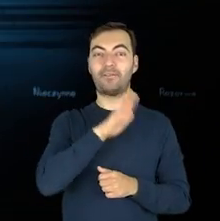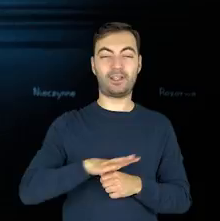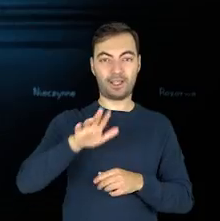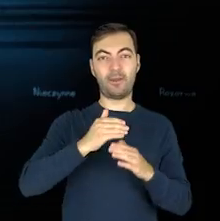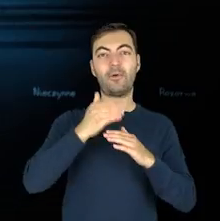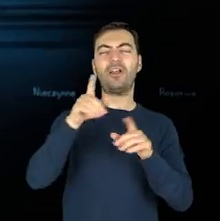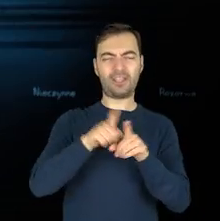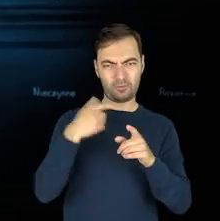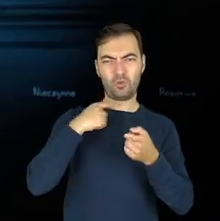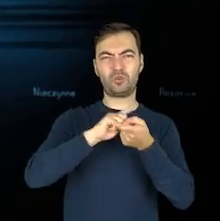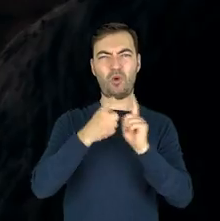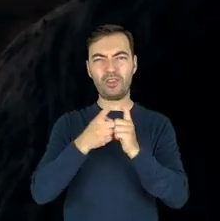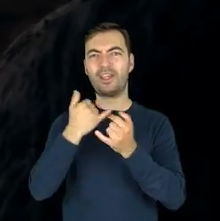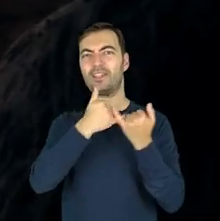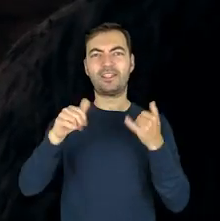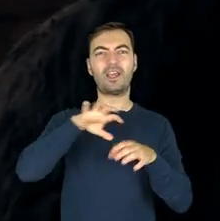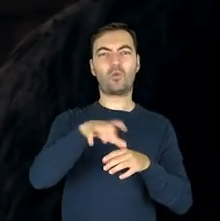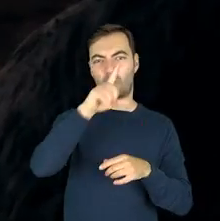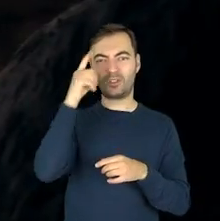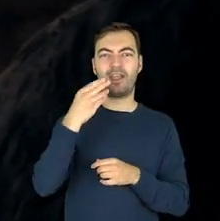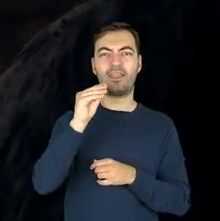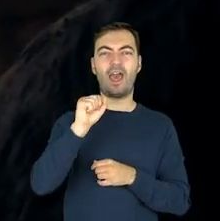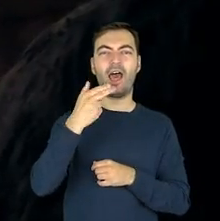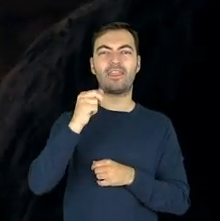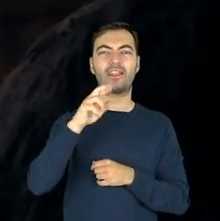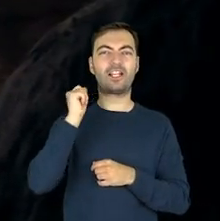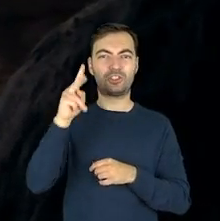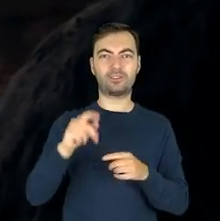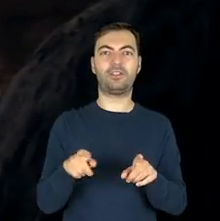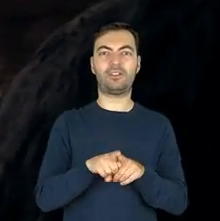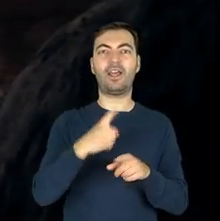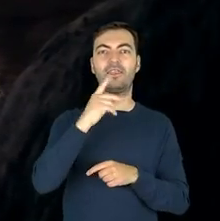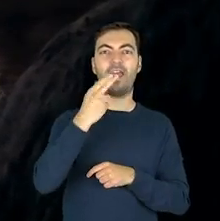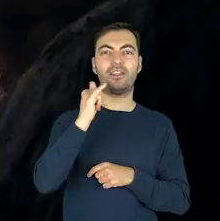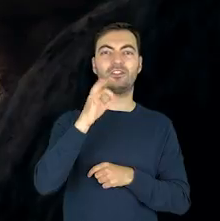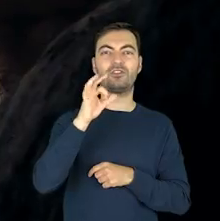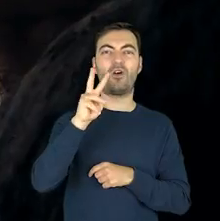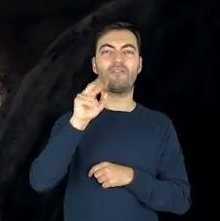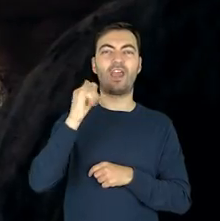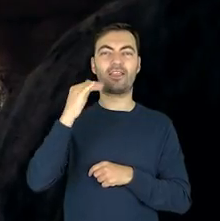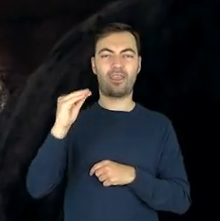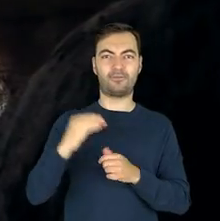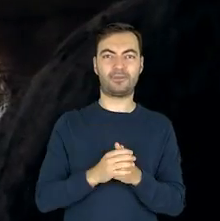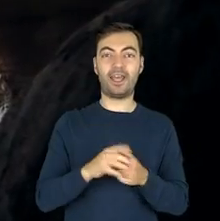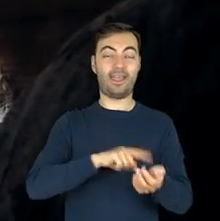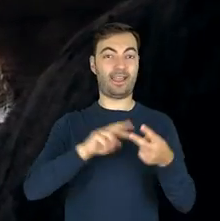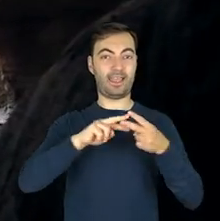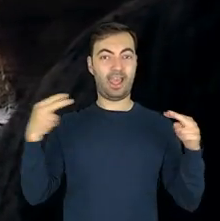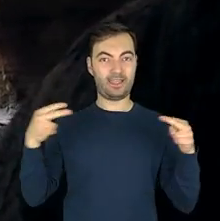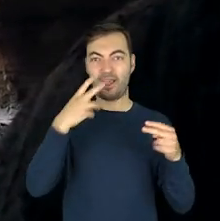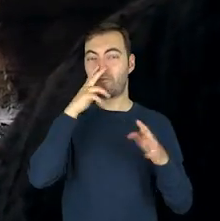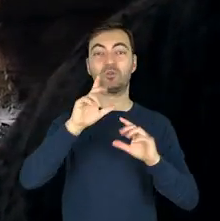innymi gatunkami ludzi, neandertalczykami i denisowianami. Zapis DNA pokazuje, że nasi